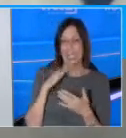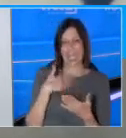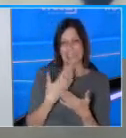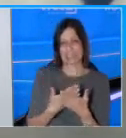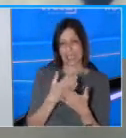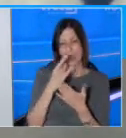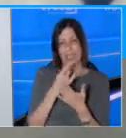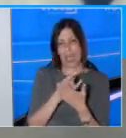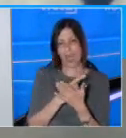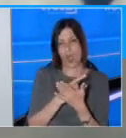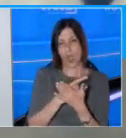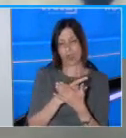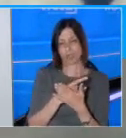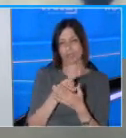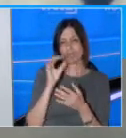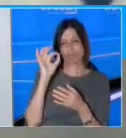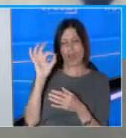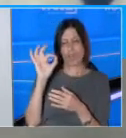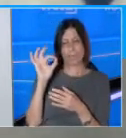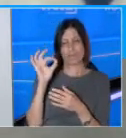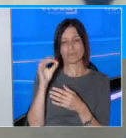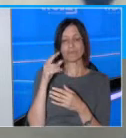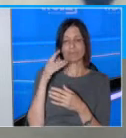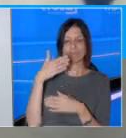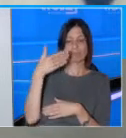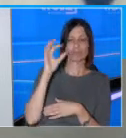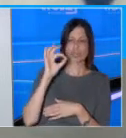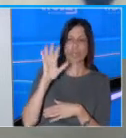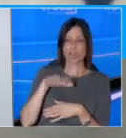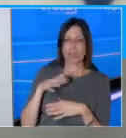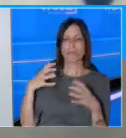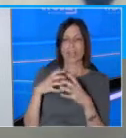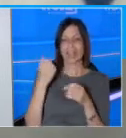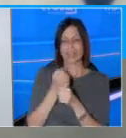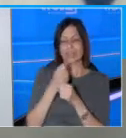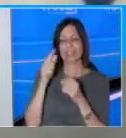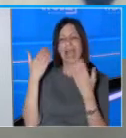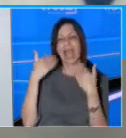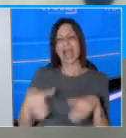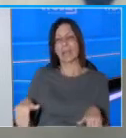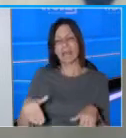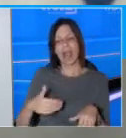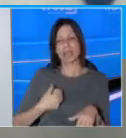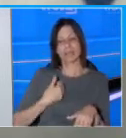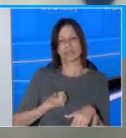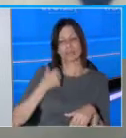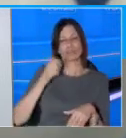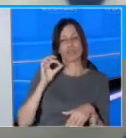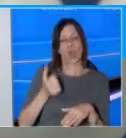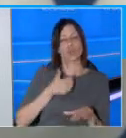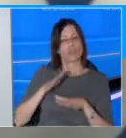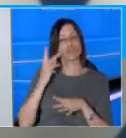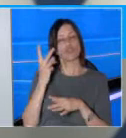החוק, הצעות חוק הדגל אפשר לומר של יש עתיד, וגם של מפלגת העבודה, זה הגבלת הכהונה לראש ממשלה לשתי